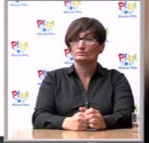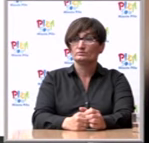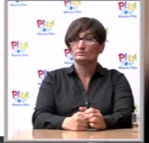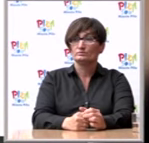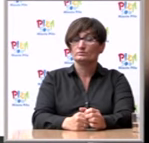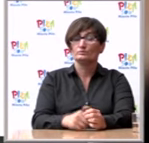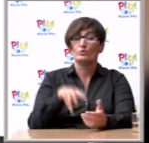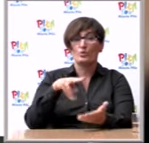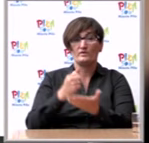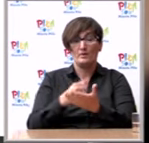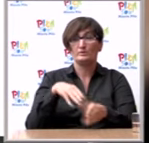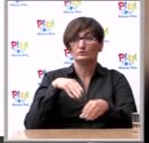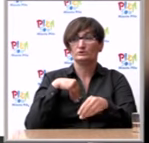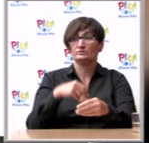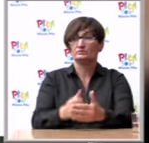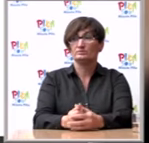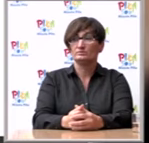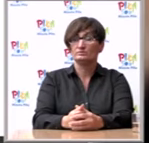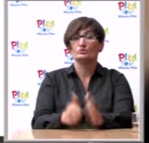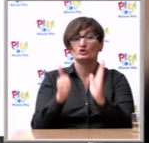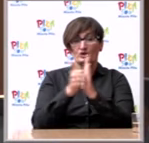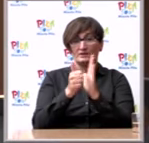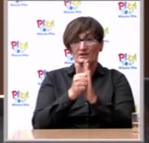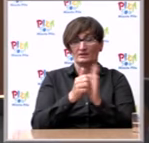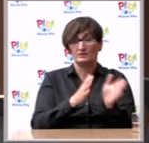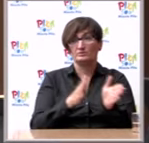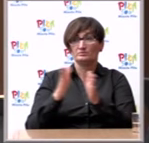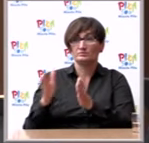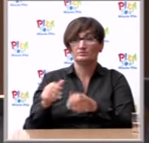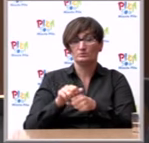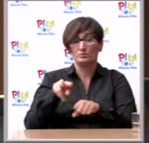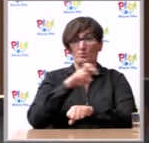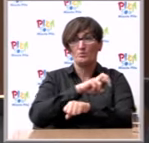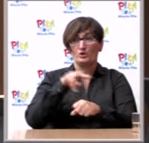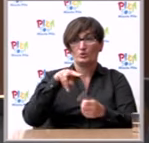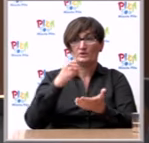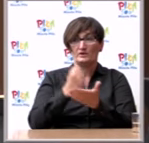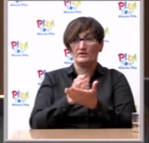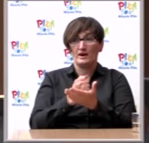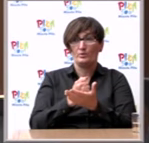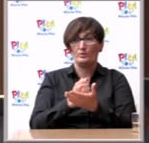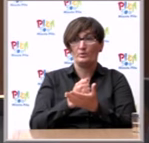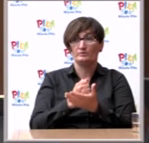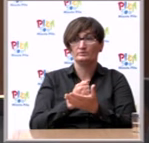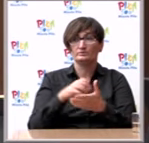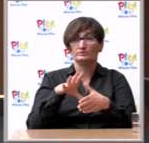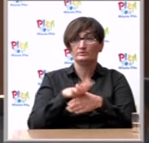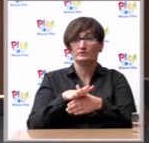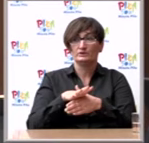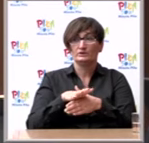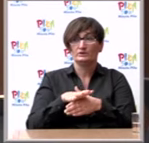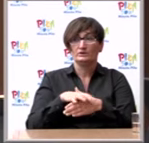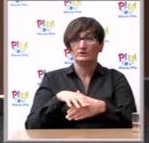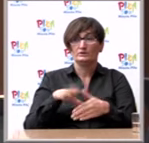Stwierdzam, że uchwała została przyjęta jednomyślnie. A teraz 16 punkt porządku obrad. Jest to projekt uchwały w sprawie przystąpienia do sporządzenia miejscowego planu